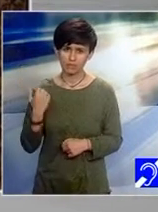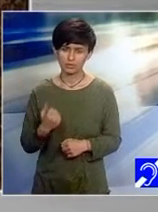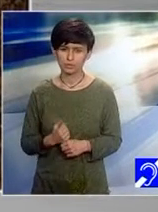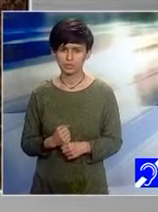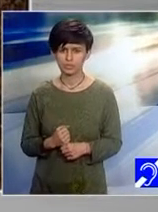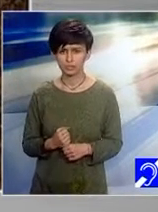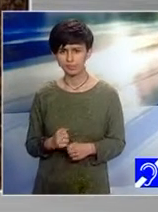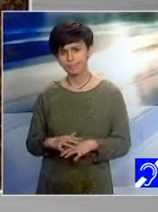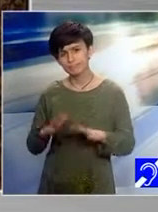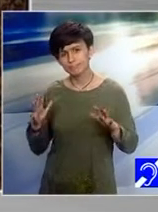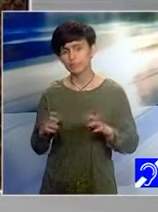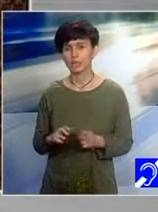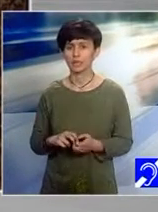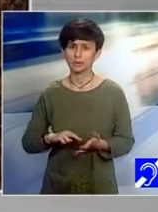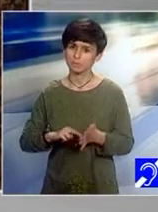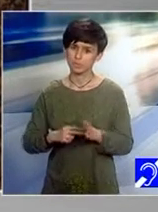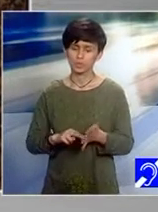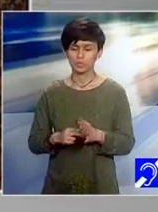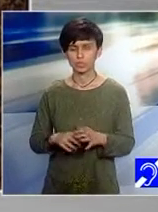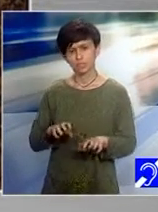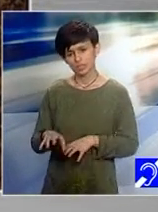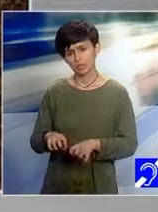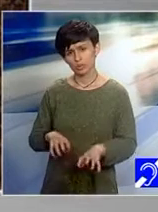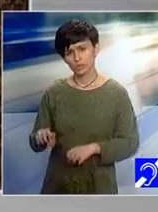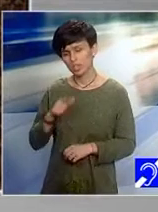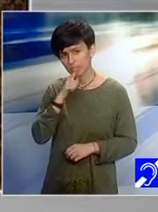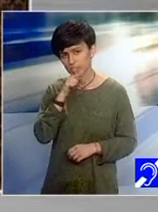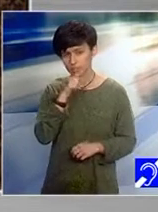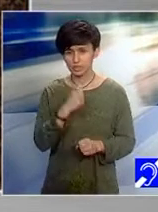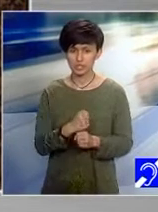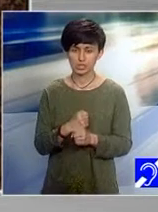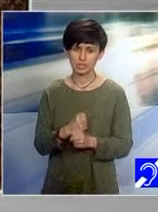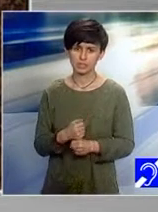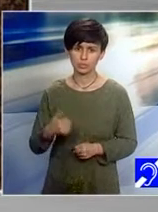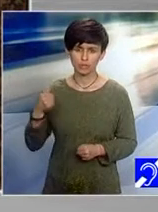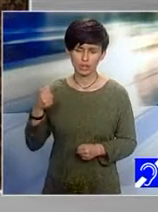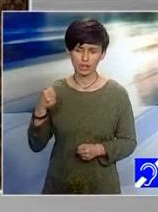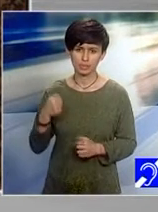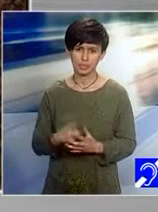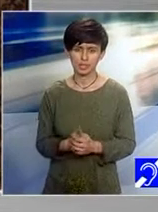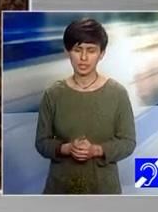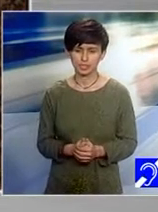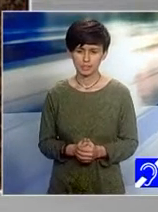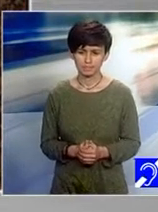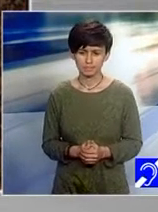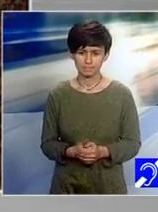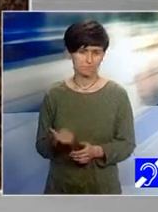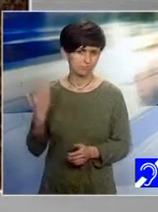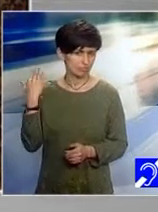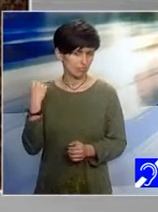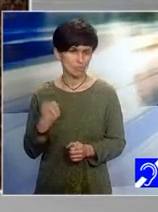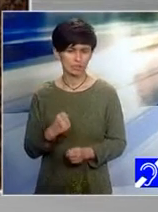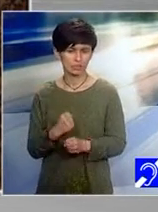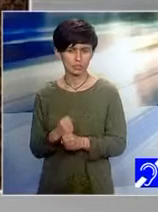mare producător de covare, unde lucrau mai mult armeni. Armeni erau, pe timpul ăla lucrau